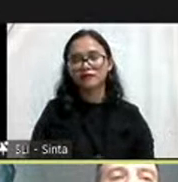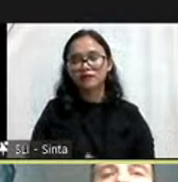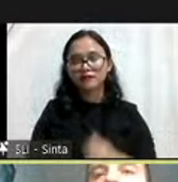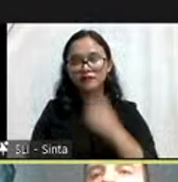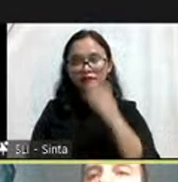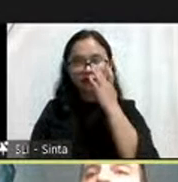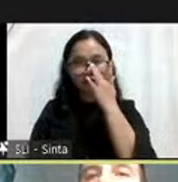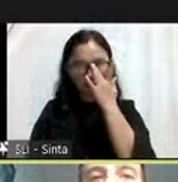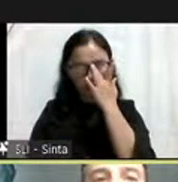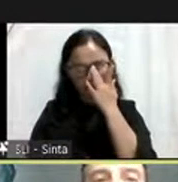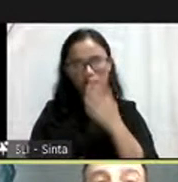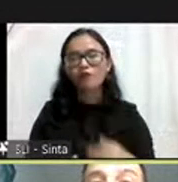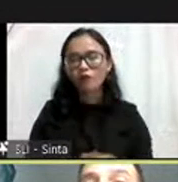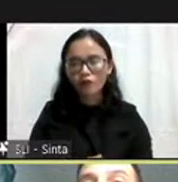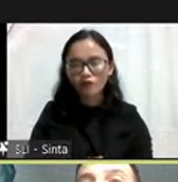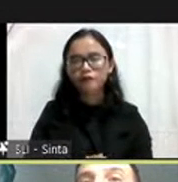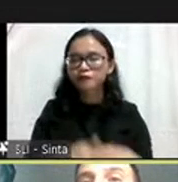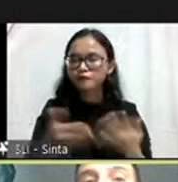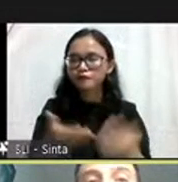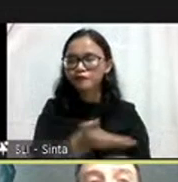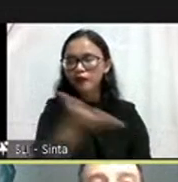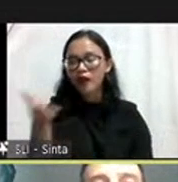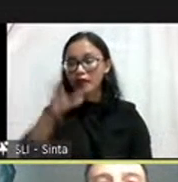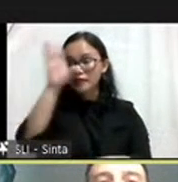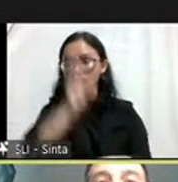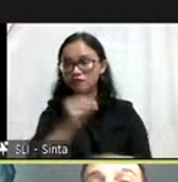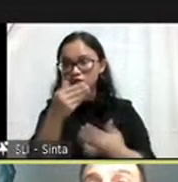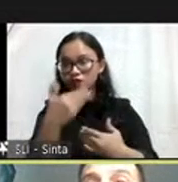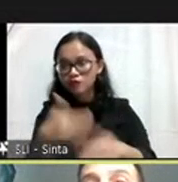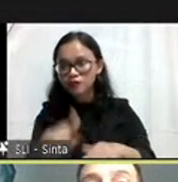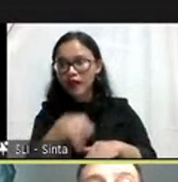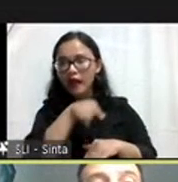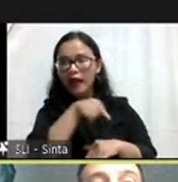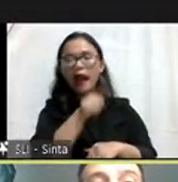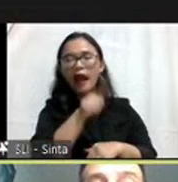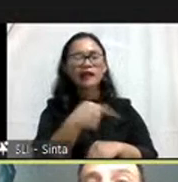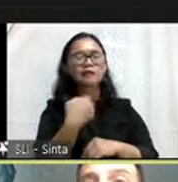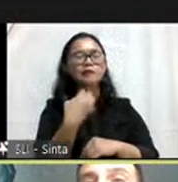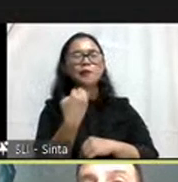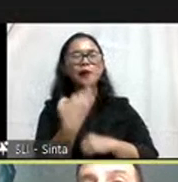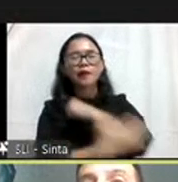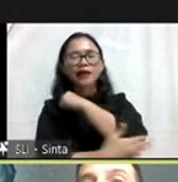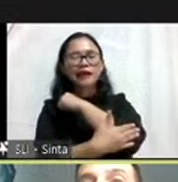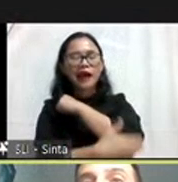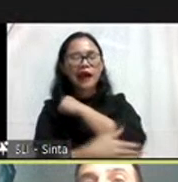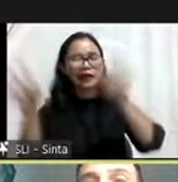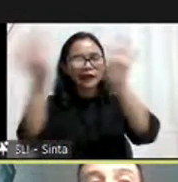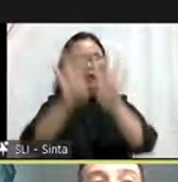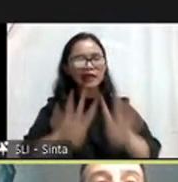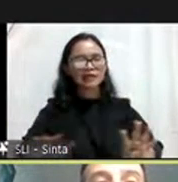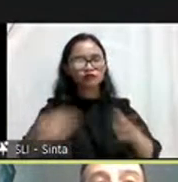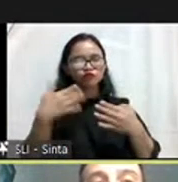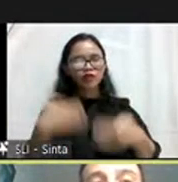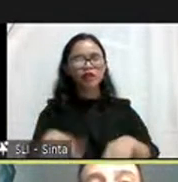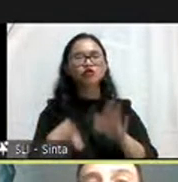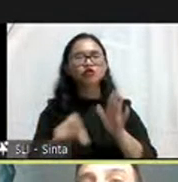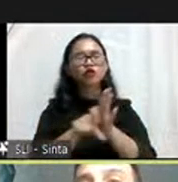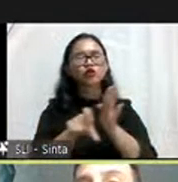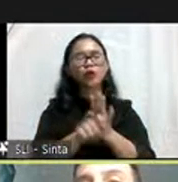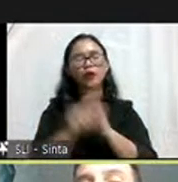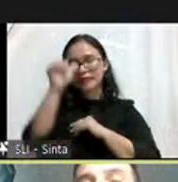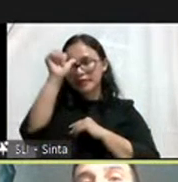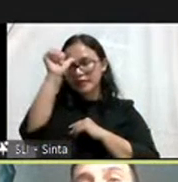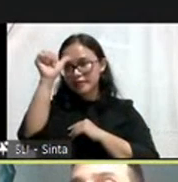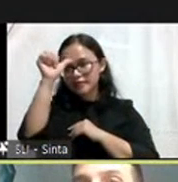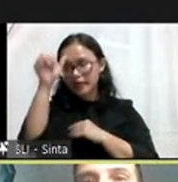mungkin jadi kita sudah tahu tentang kemajuan di berbagai negara di kawasan Asia India Pakistan juga sudah melunjukkan